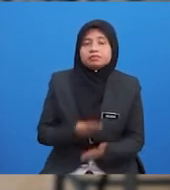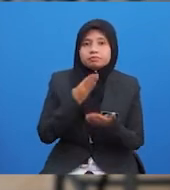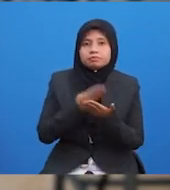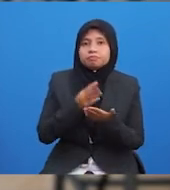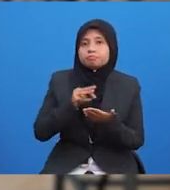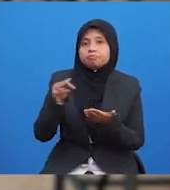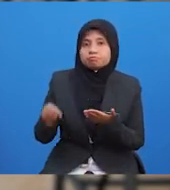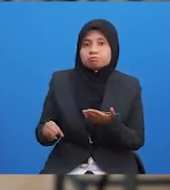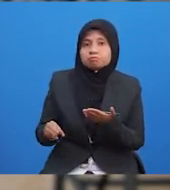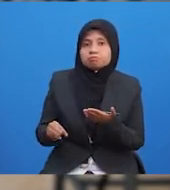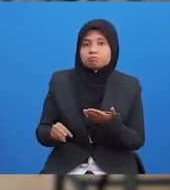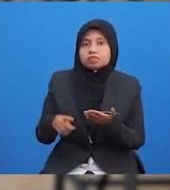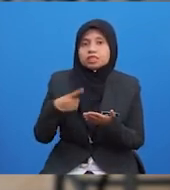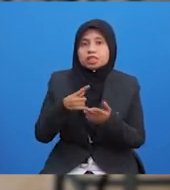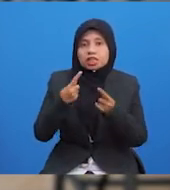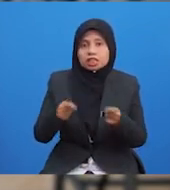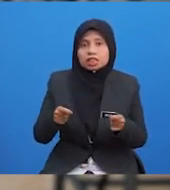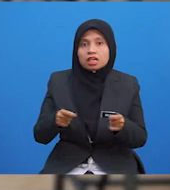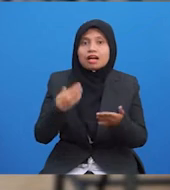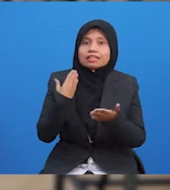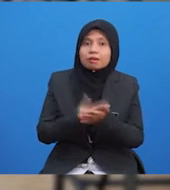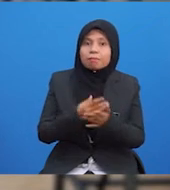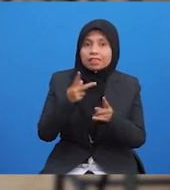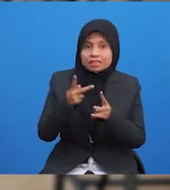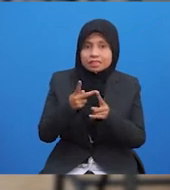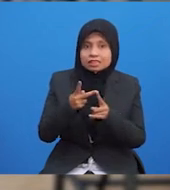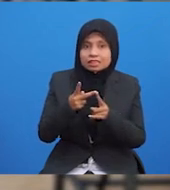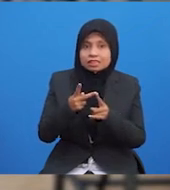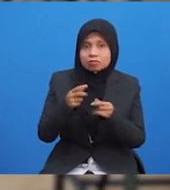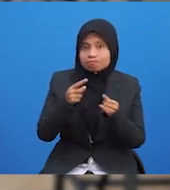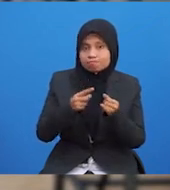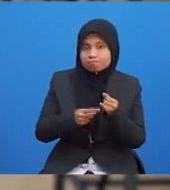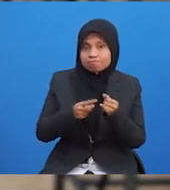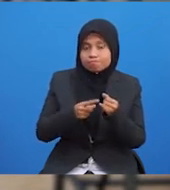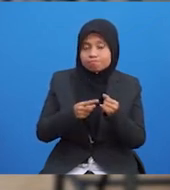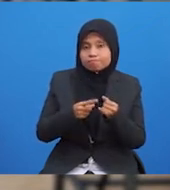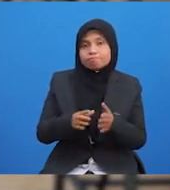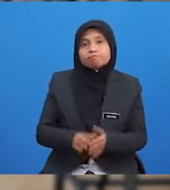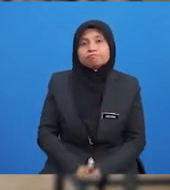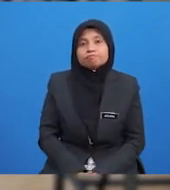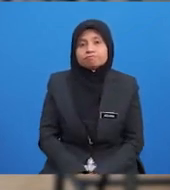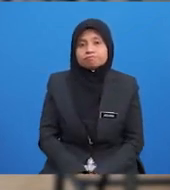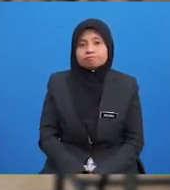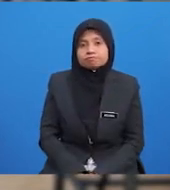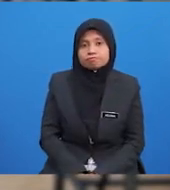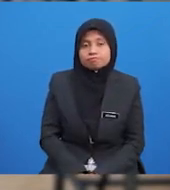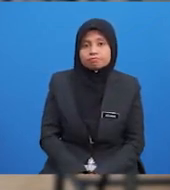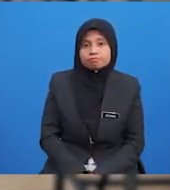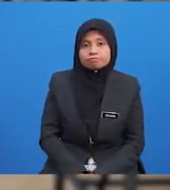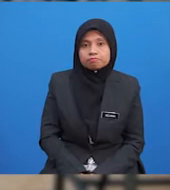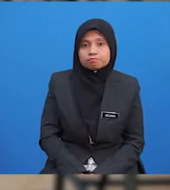Baiklah murid-murid, kita telah pun sampai ke penghujung rancangan.